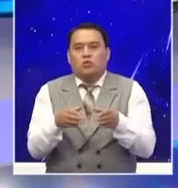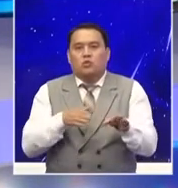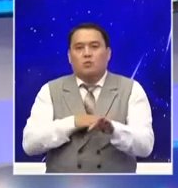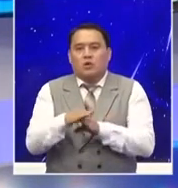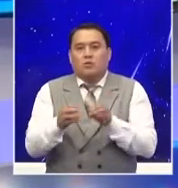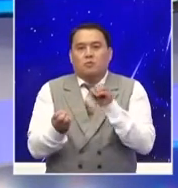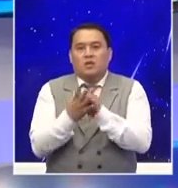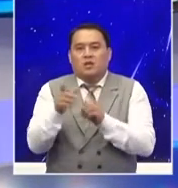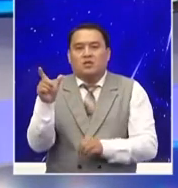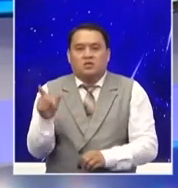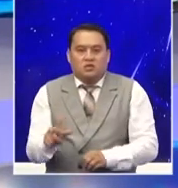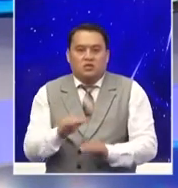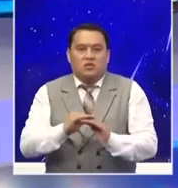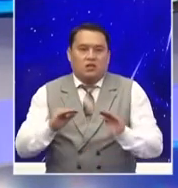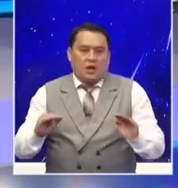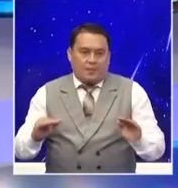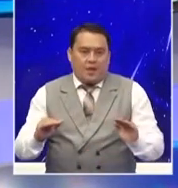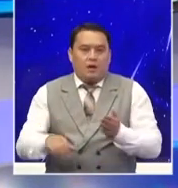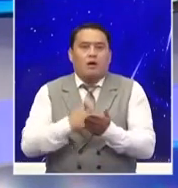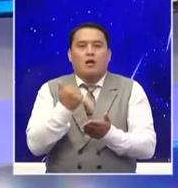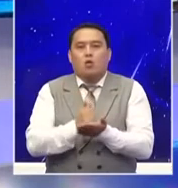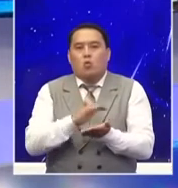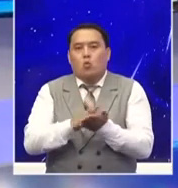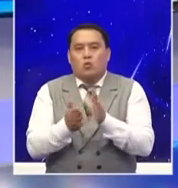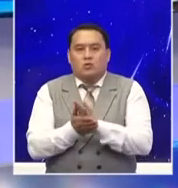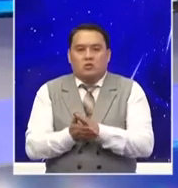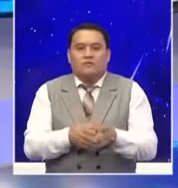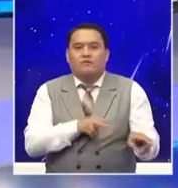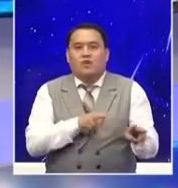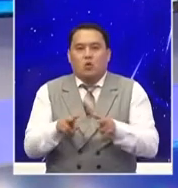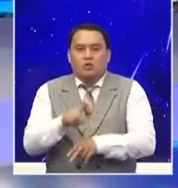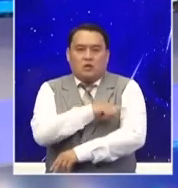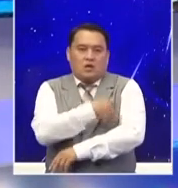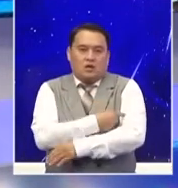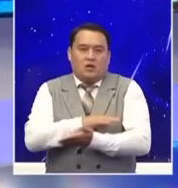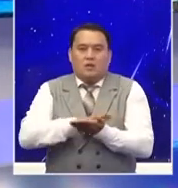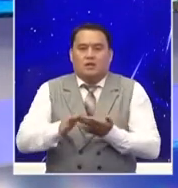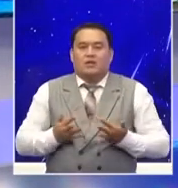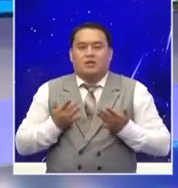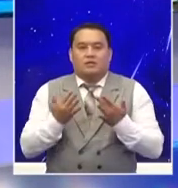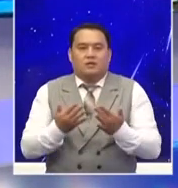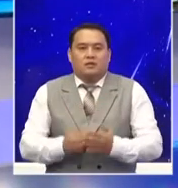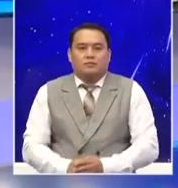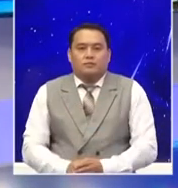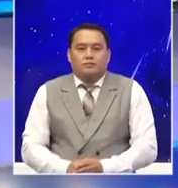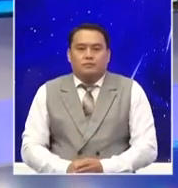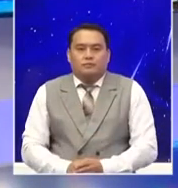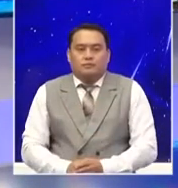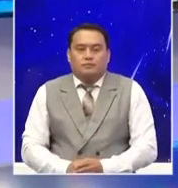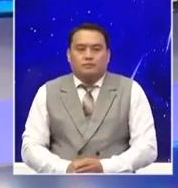заполняемостью не более 15 детей. И самое главное условие их функционирования – соблюдение всех санитарно-эпидемиологических